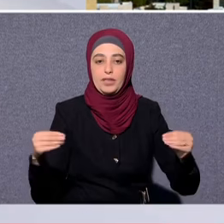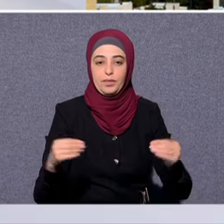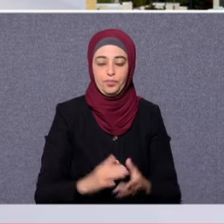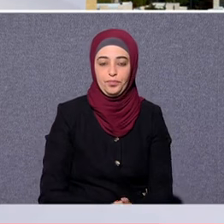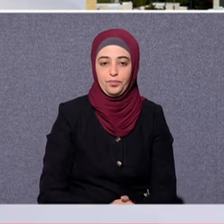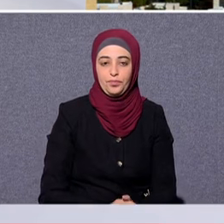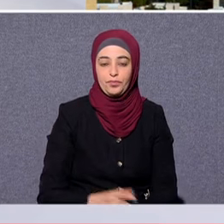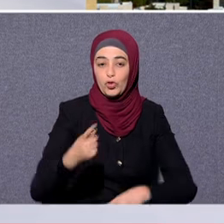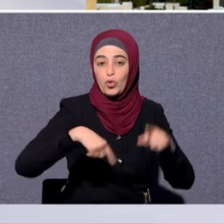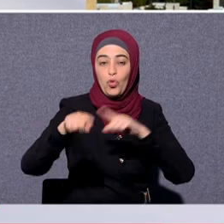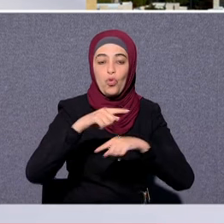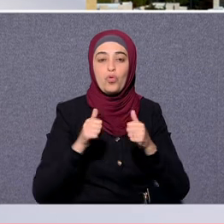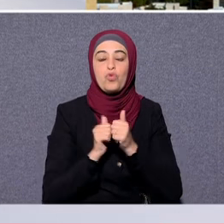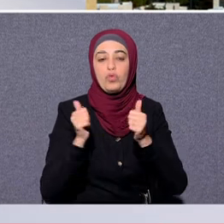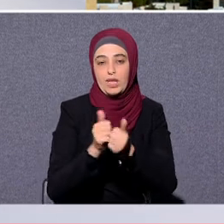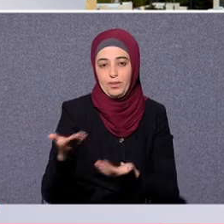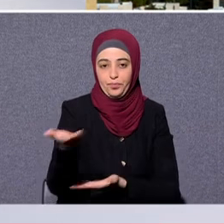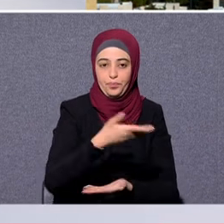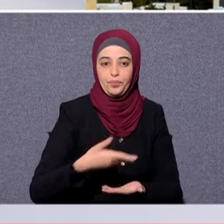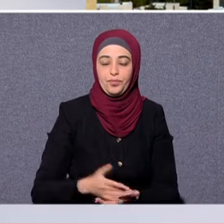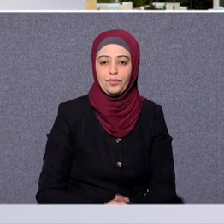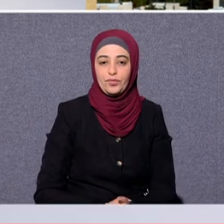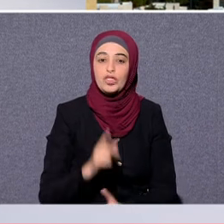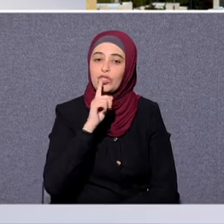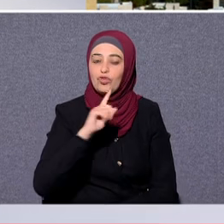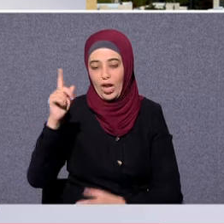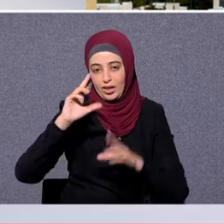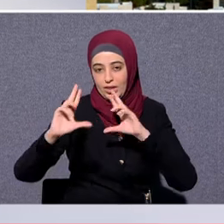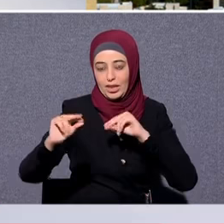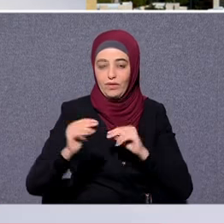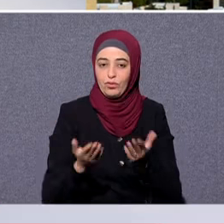كامل البطاقات على كامل المنتفعين. نتمنى